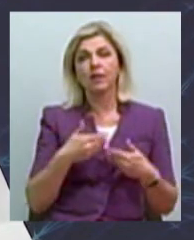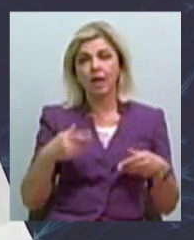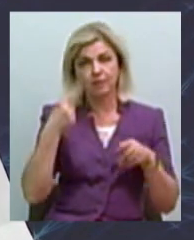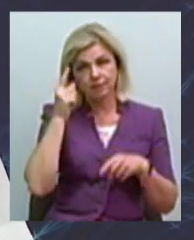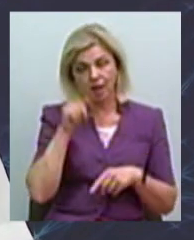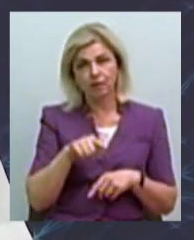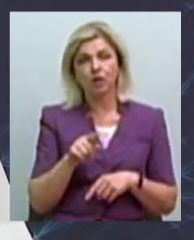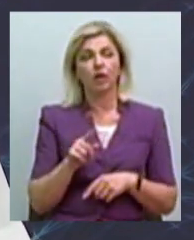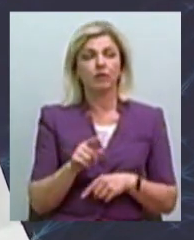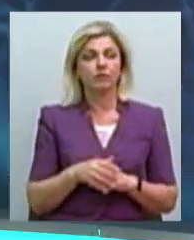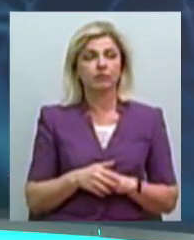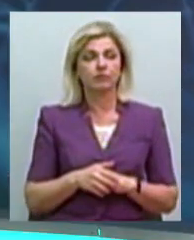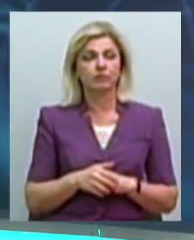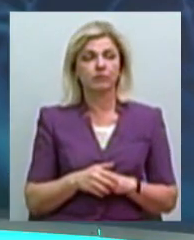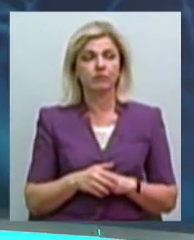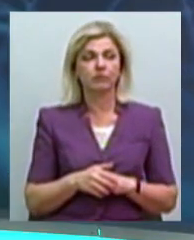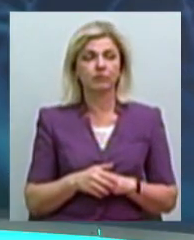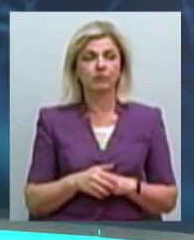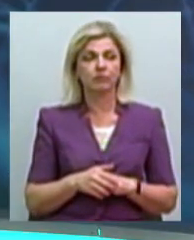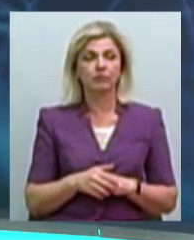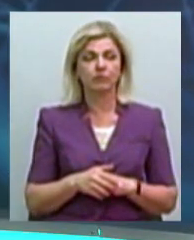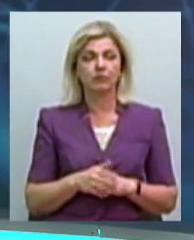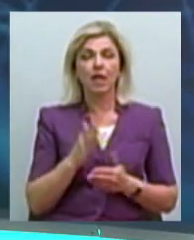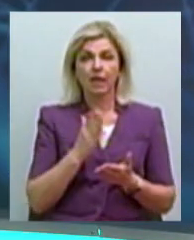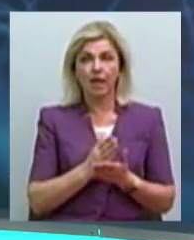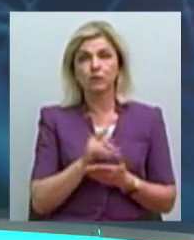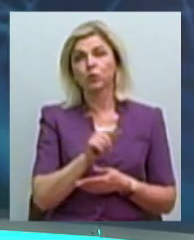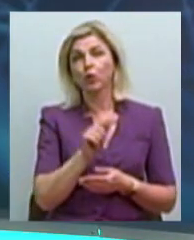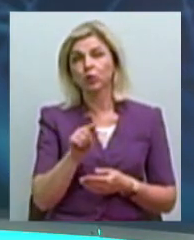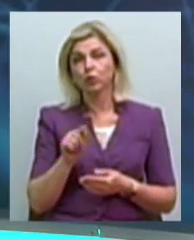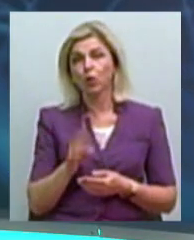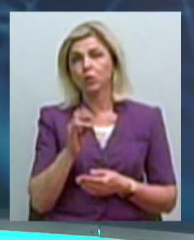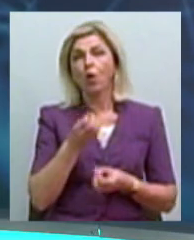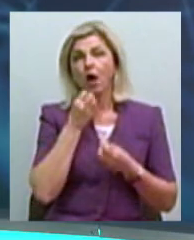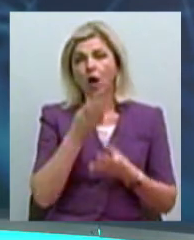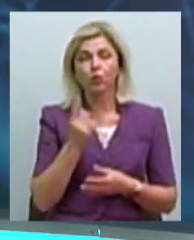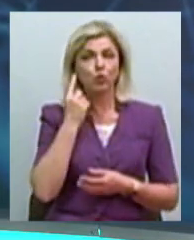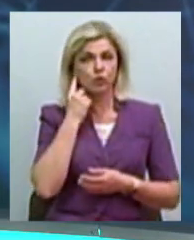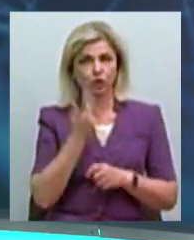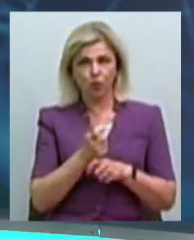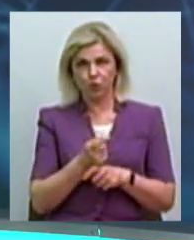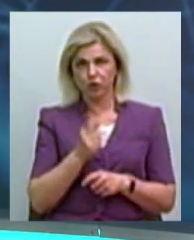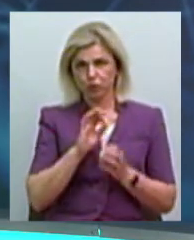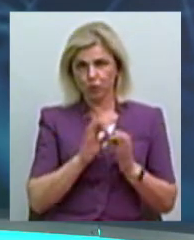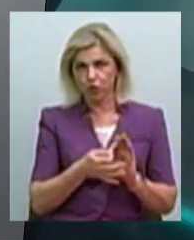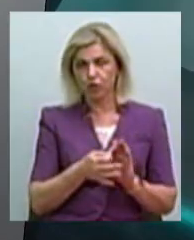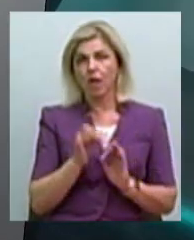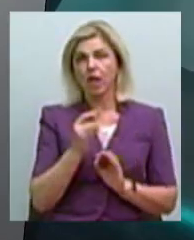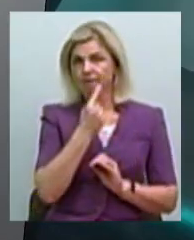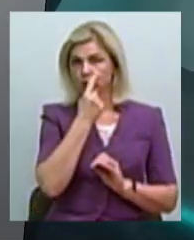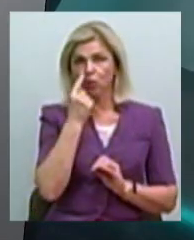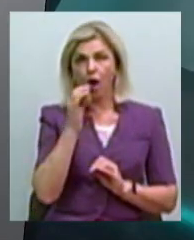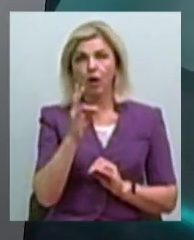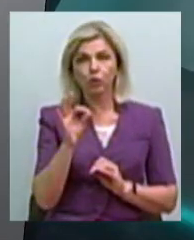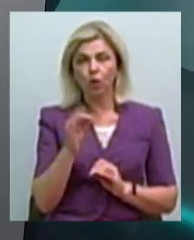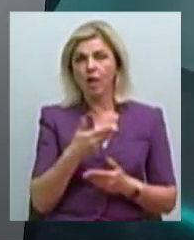можете представить. У нас есть то-то-то, но хорошего услышать очень сложно. И тем более визуально нас